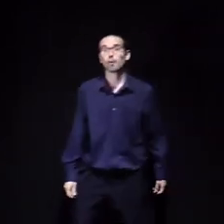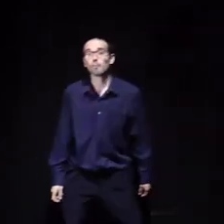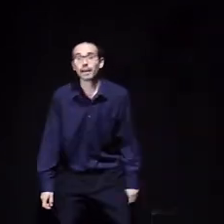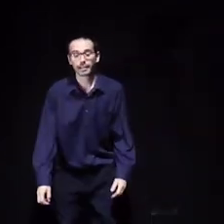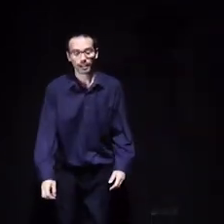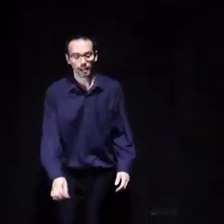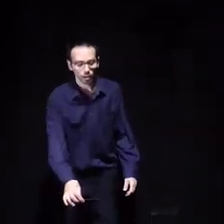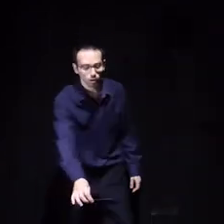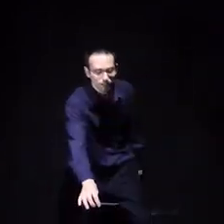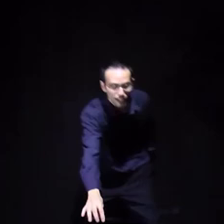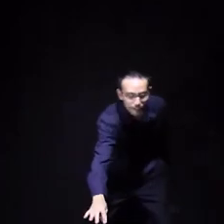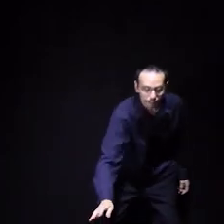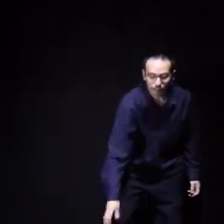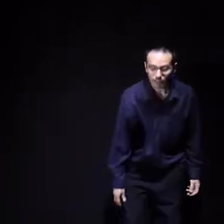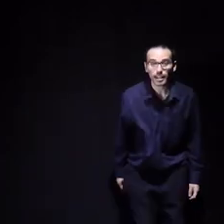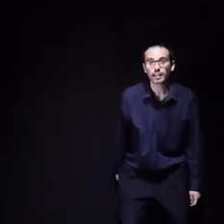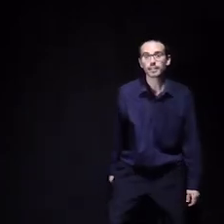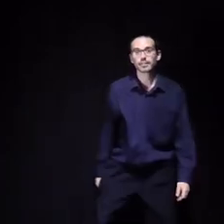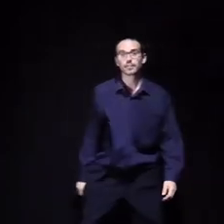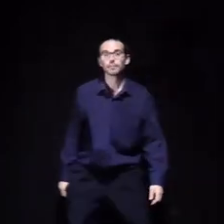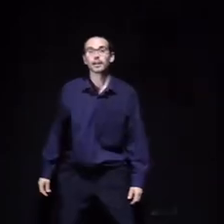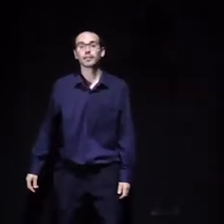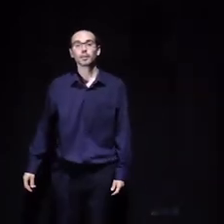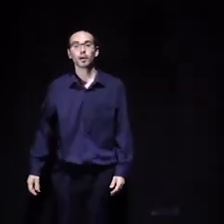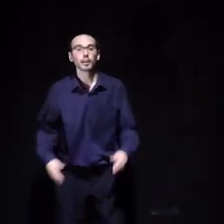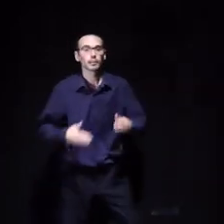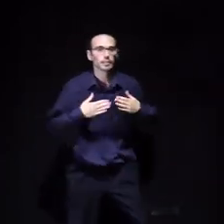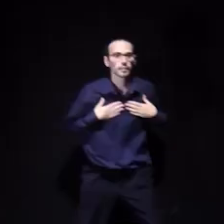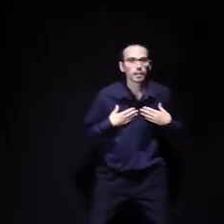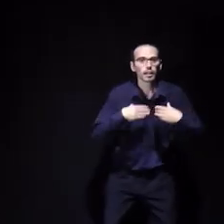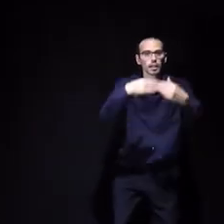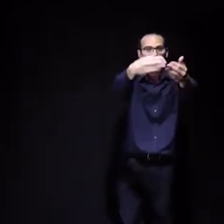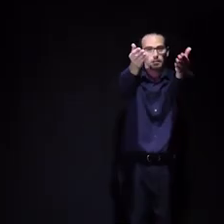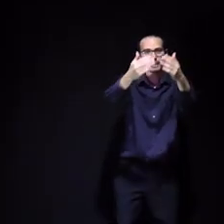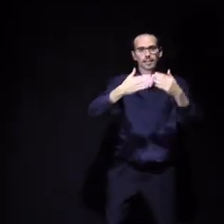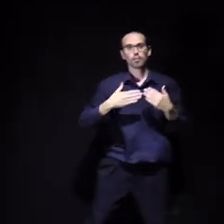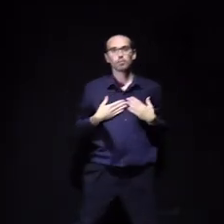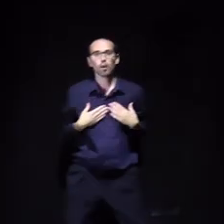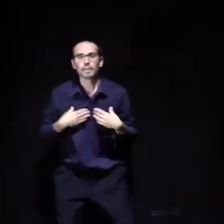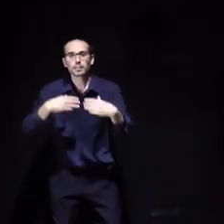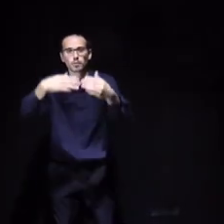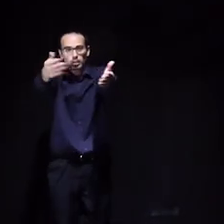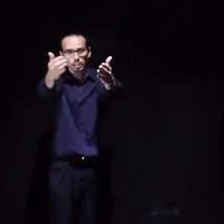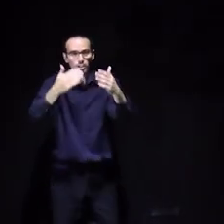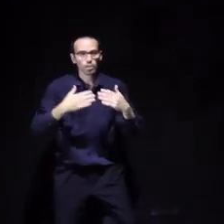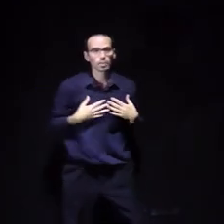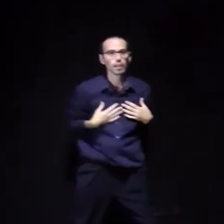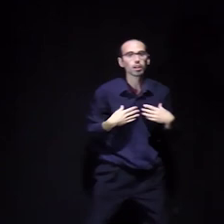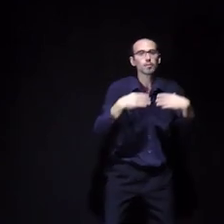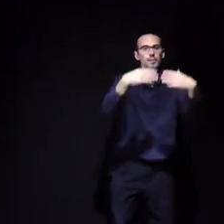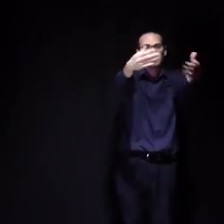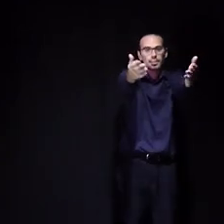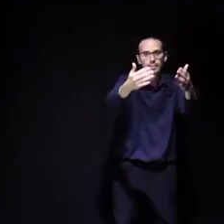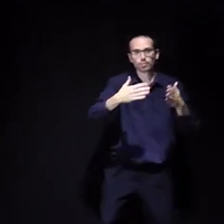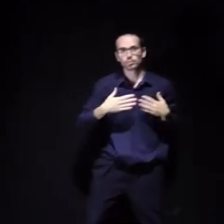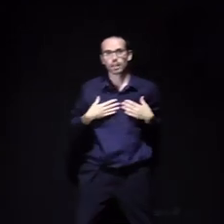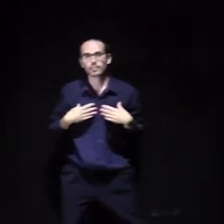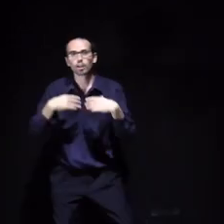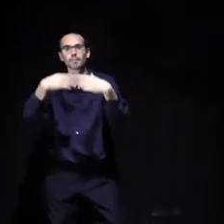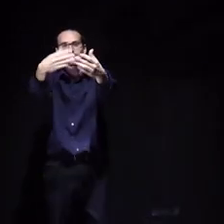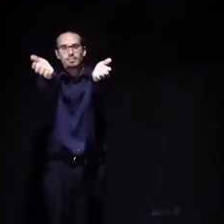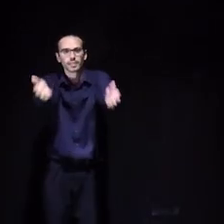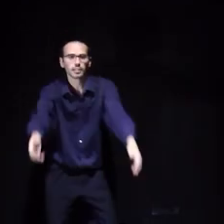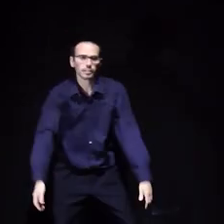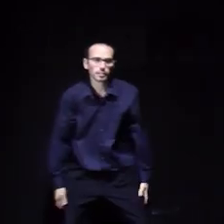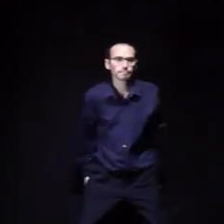Pensa en un moment real on els nens i les nenes s'estimen igual. Pensa en un moment bonic on jo sé com et sents i tu